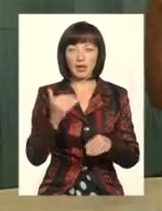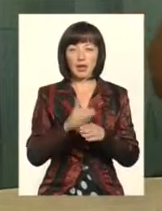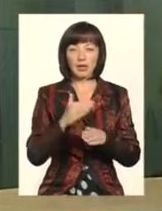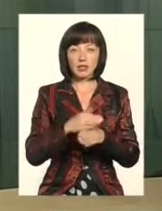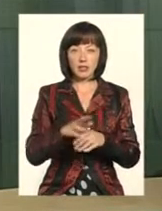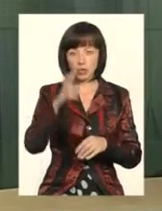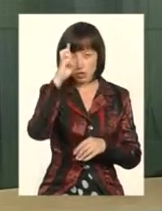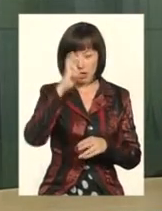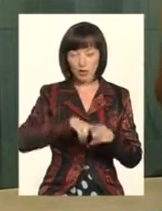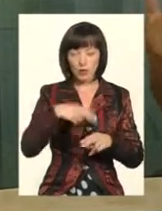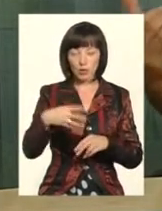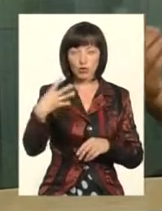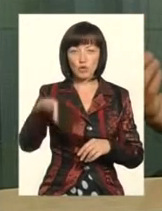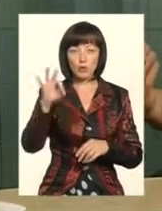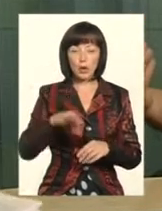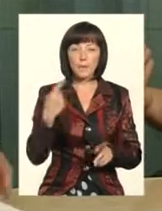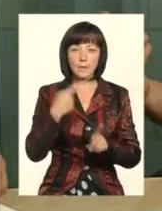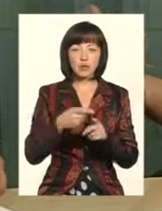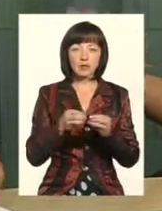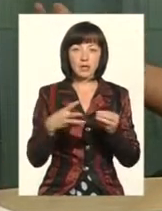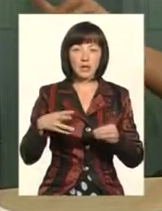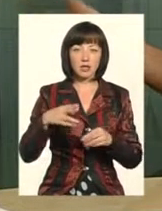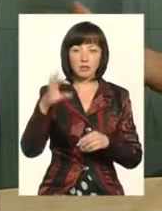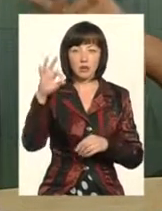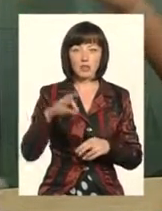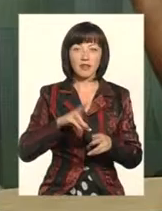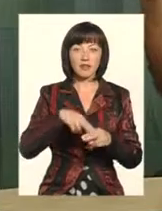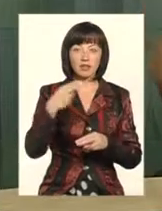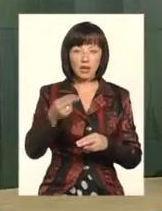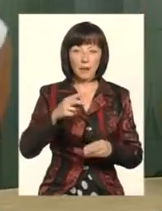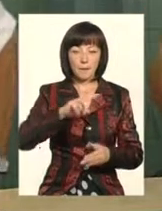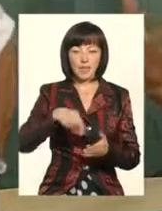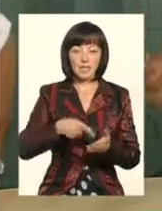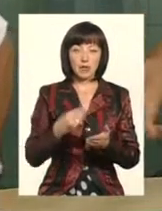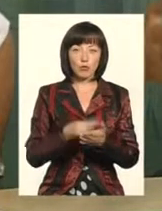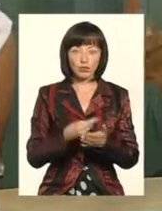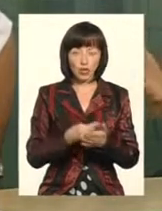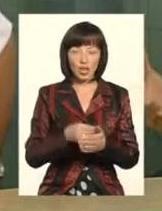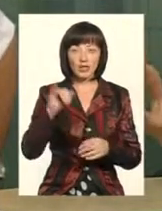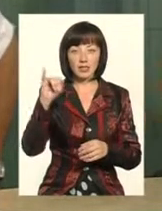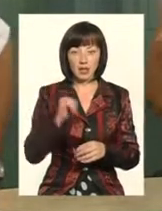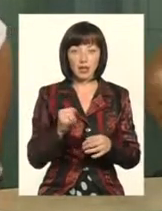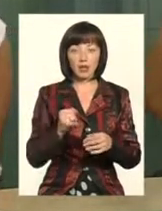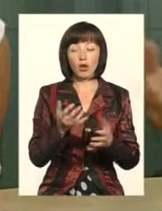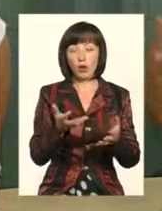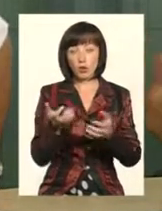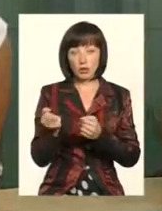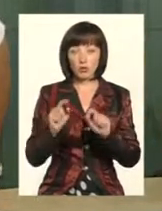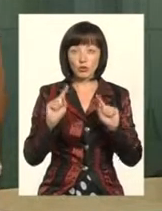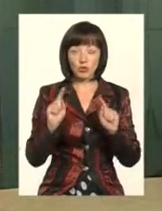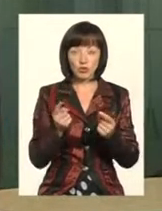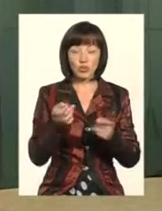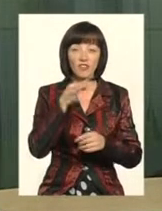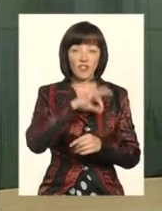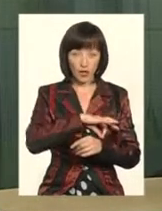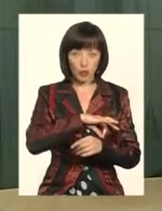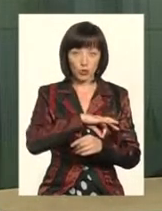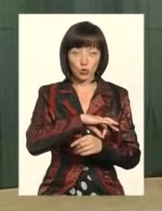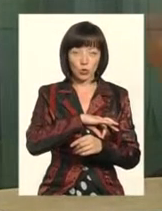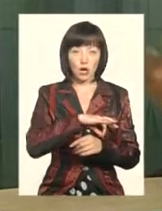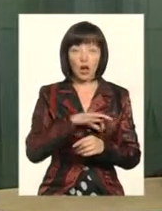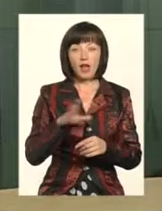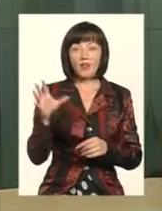верне 40%, плюс 15% верне ще наш міський бюджет. І отримаєте дуже, дуже вигідно, скажімо, для те